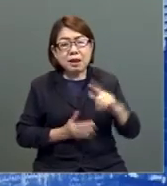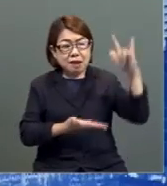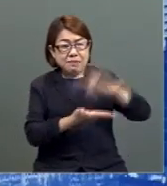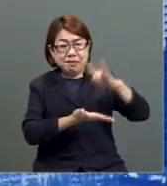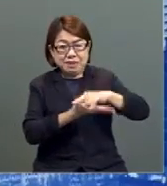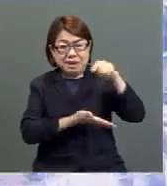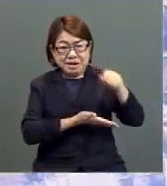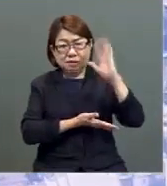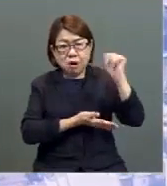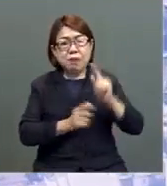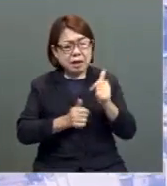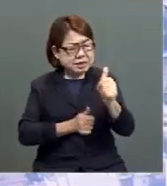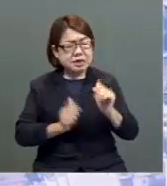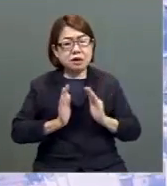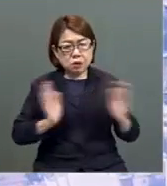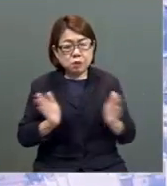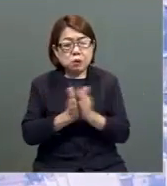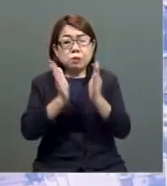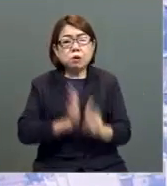คนไทยนะครับที่ได้ออกไปจากทรัพย์สนามบินสุวรรณภูมินะครับแล้วก็ได้มีการติดตามตัวมาเมื่อวานนี้ก็นายกได้เป็นผู้ที่สั่งการนะครับให้ผู้ที่รับผิดชอบต่างๆได้ทำงานกันอย่างเต็มที่นะครับแล้วท่านก็ลงในรายละเอียดที่จะเพื่อที่จะทำให้เกิดการทำงานแบบบูรณาการด้วยตัวท่านเองสิ่งต่างๆที่เกิดขึ้นเมื่อวานนี้เราสามารถจัดการเกินกระทั่งเรียบร้อยนะครับต้องขอบคุณท่านนายกฝากขอบคุณนะครับทำเอ่อพ่อแม่ของผู้ปกครองของคนทั้งหลายนะครับและรวมถึง158